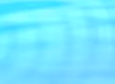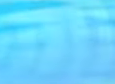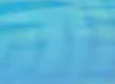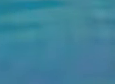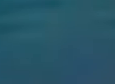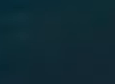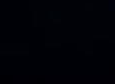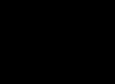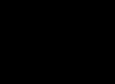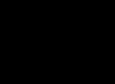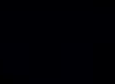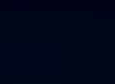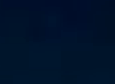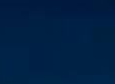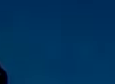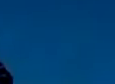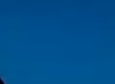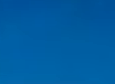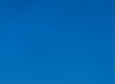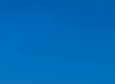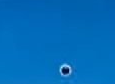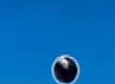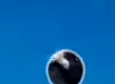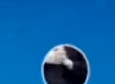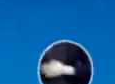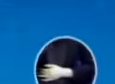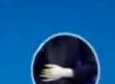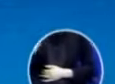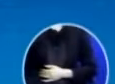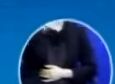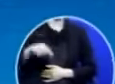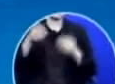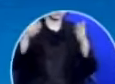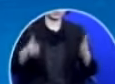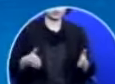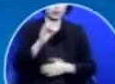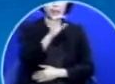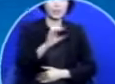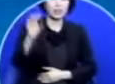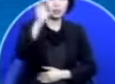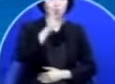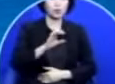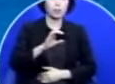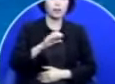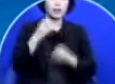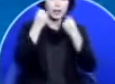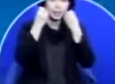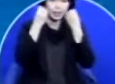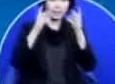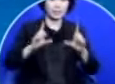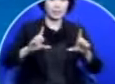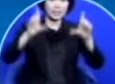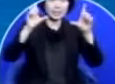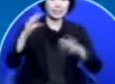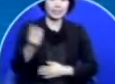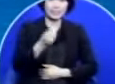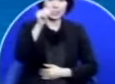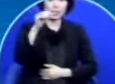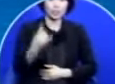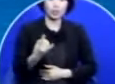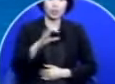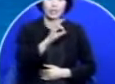본 받으십시오 2주간 유럽의 10년 성의 그리고 이태리의